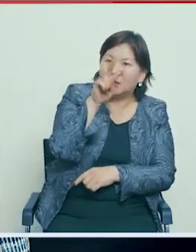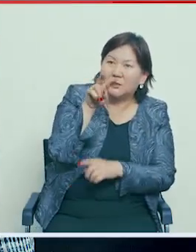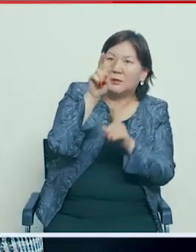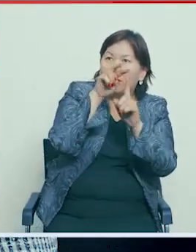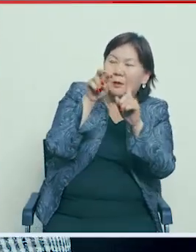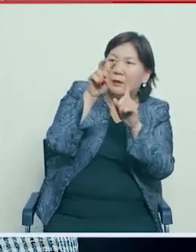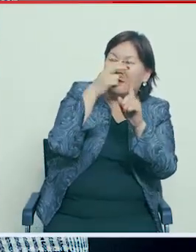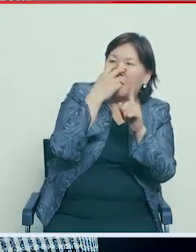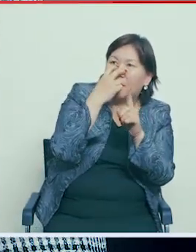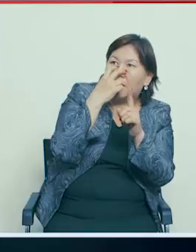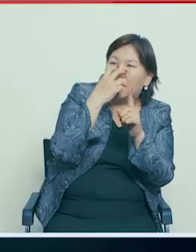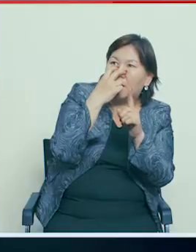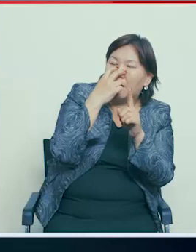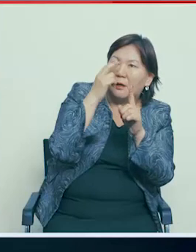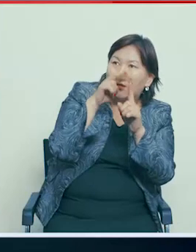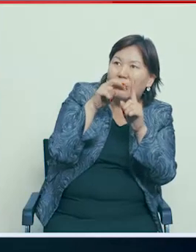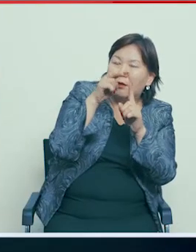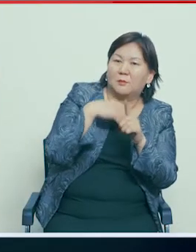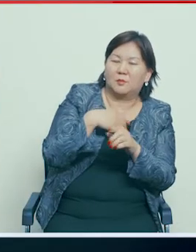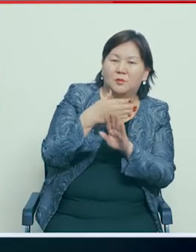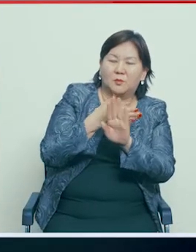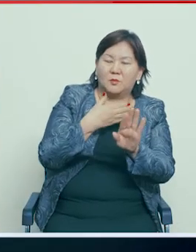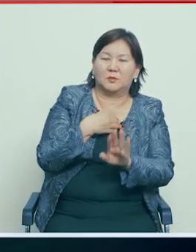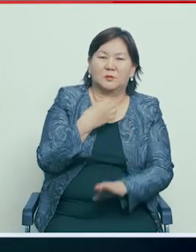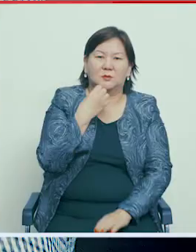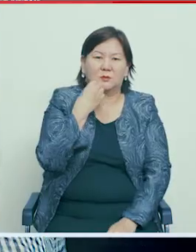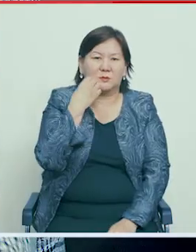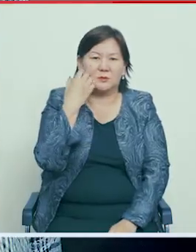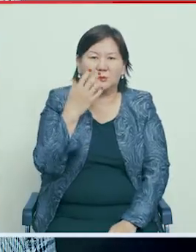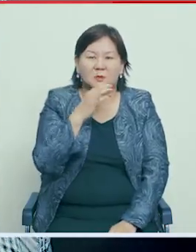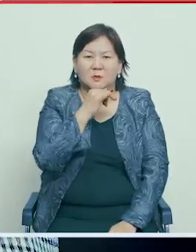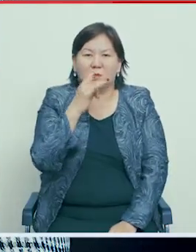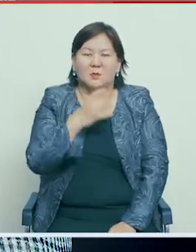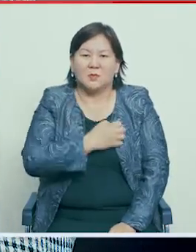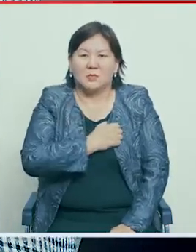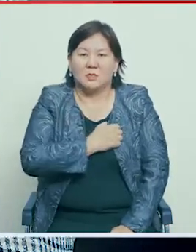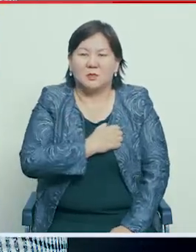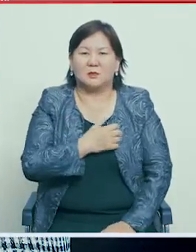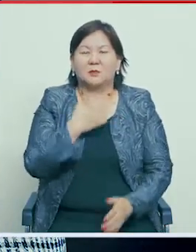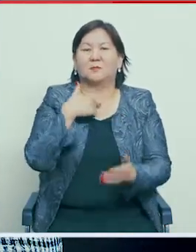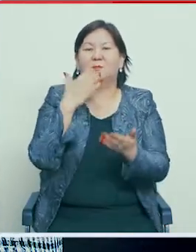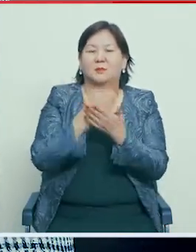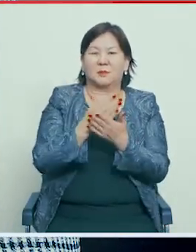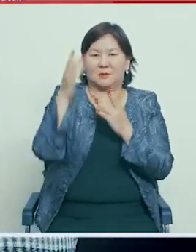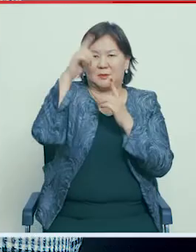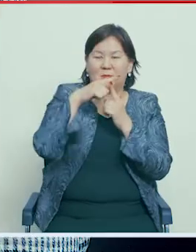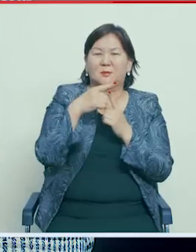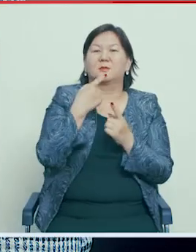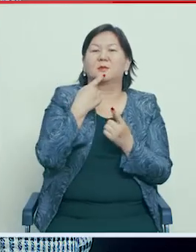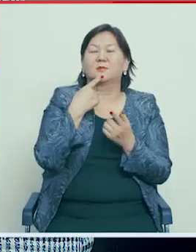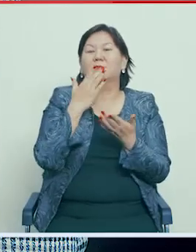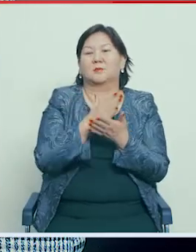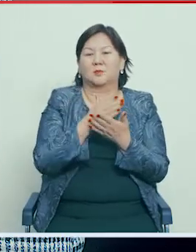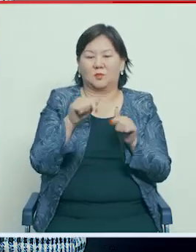ингээл харцаа салахгүй бүр ингээл өмнөөс нь би бүр яалтчгүй ингээл игдүүцэх хандлага би тэр хүмүүст гартал намайг төвчхүү болт тийм юм